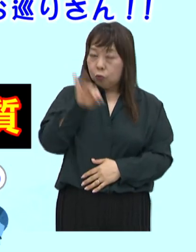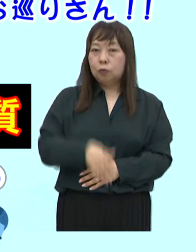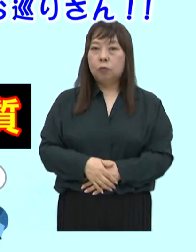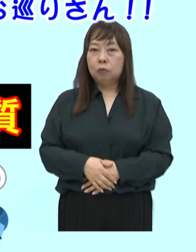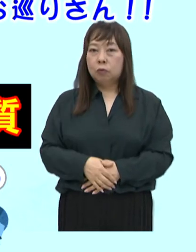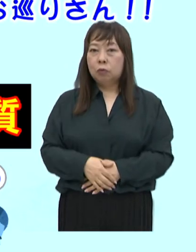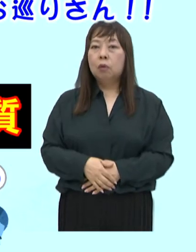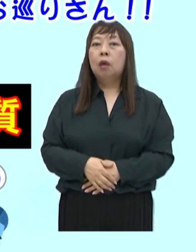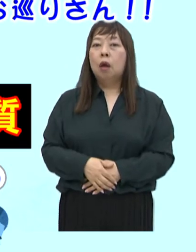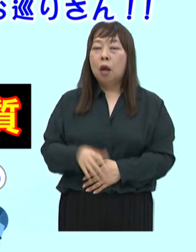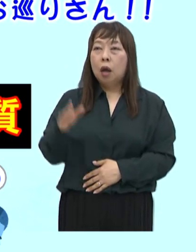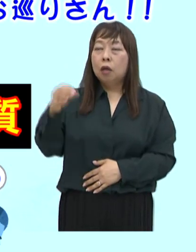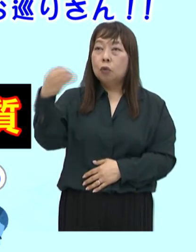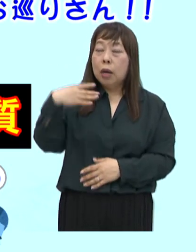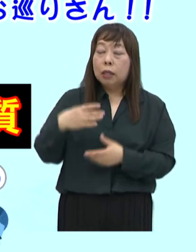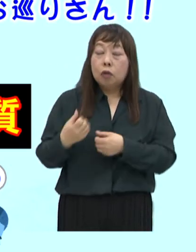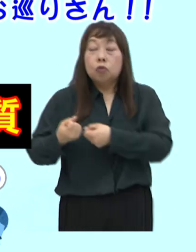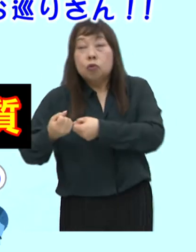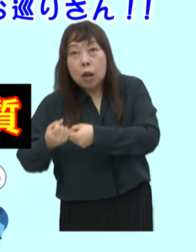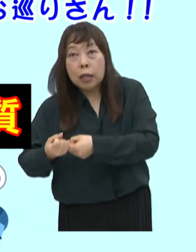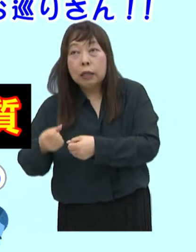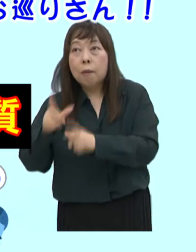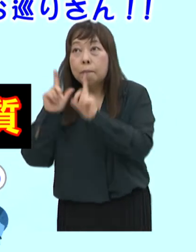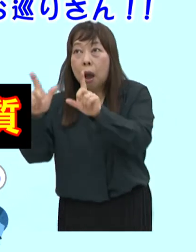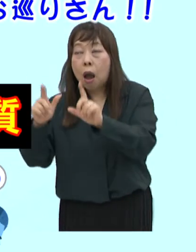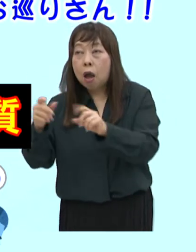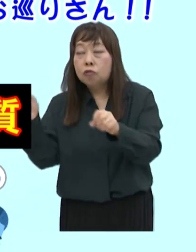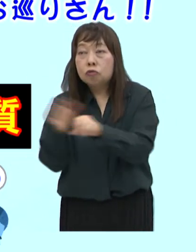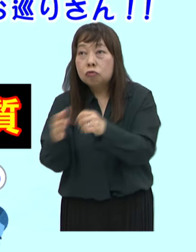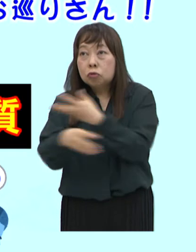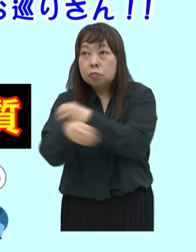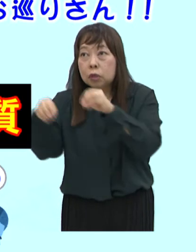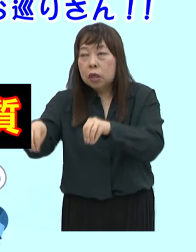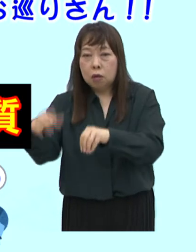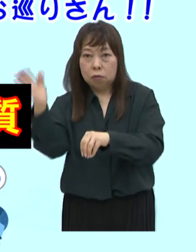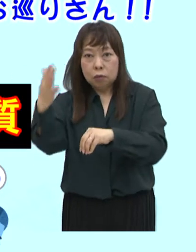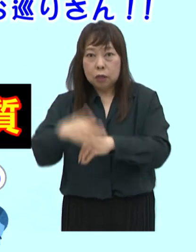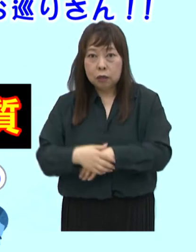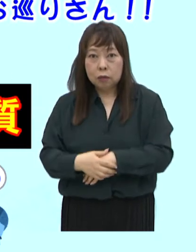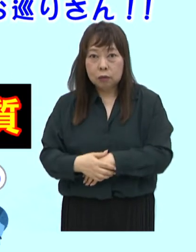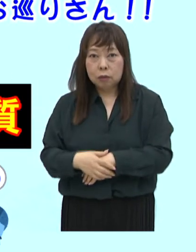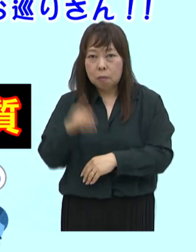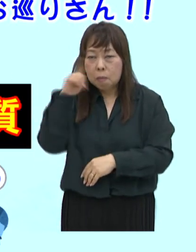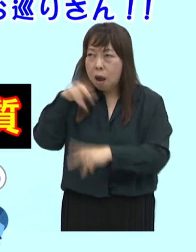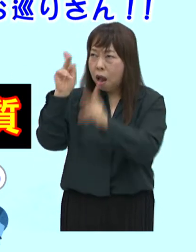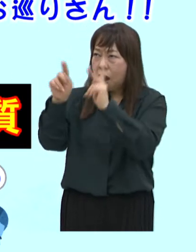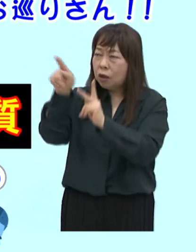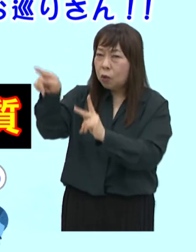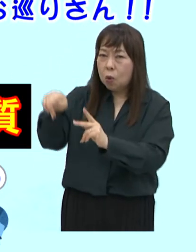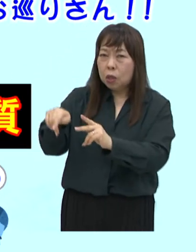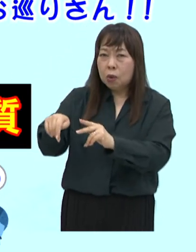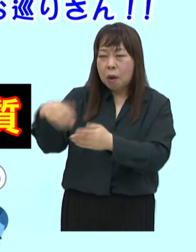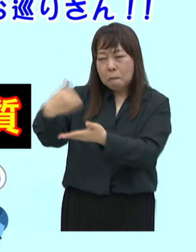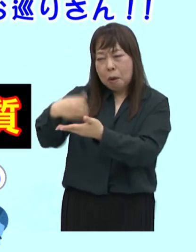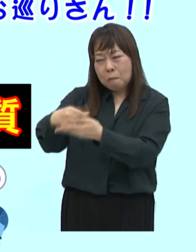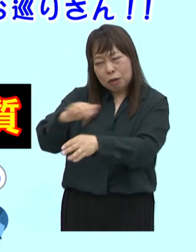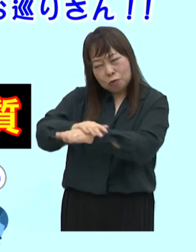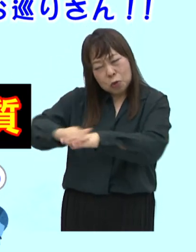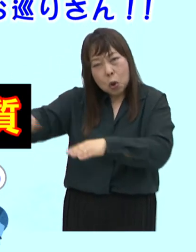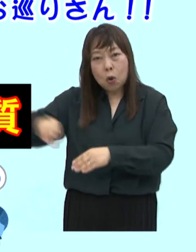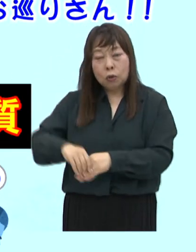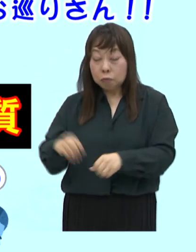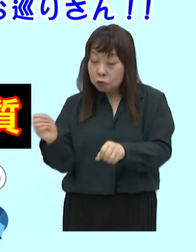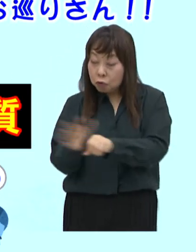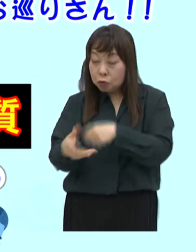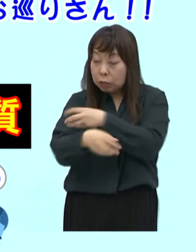釣られて返事をしない、すぐに契約をしない、悪質業者は言葉巧みにすぐ契約するように迫